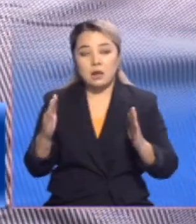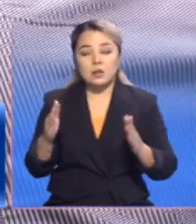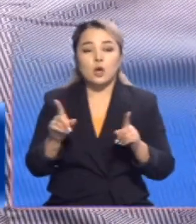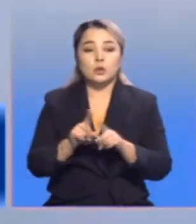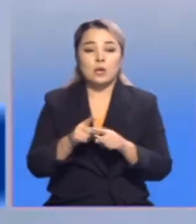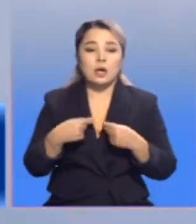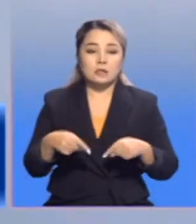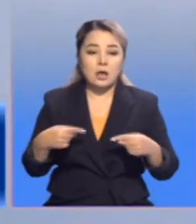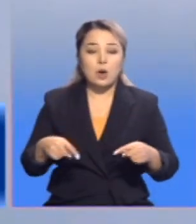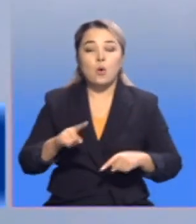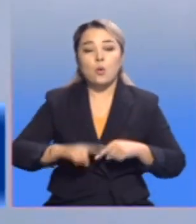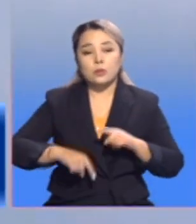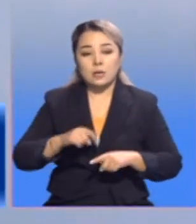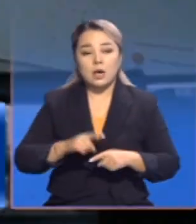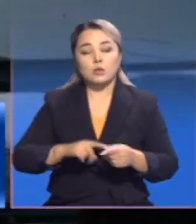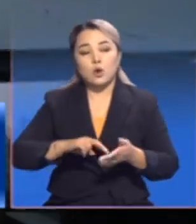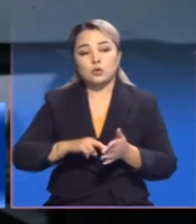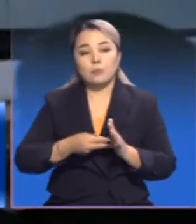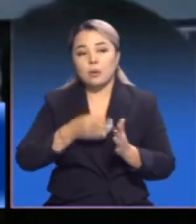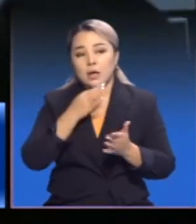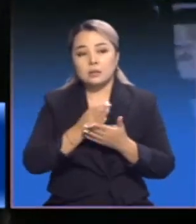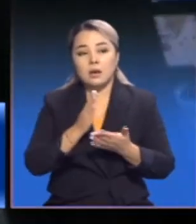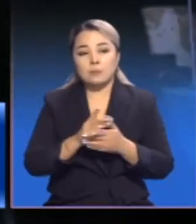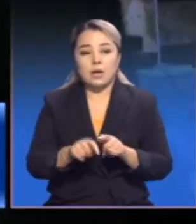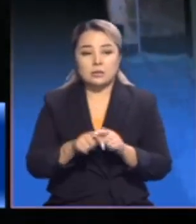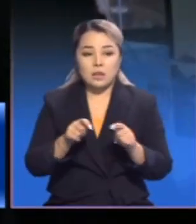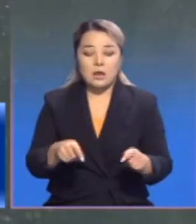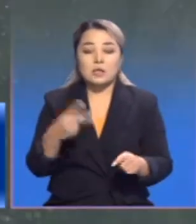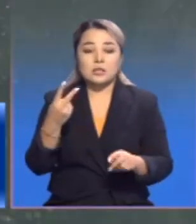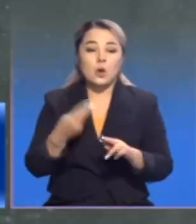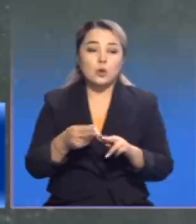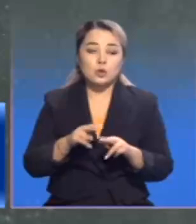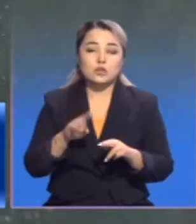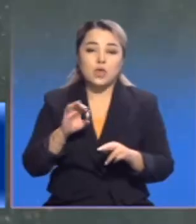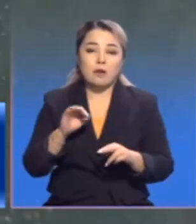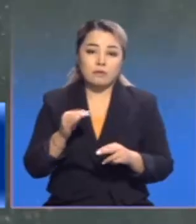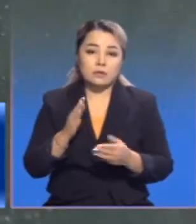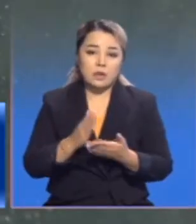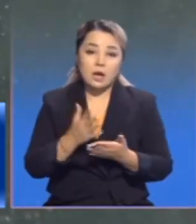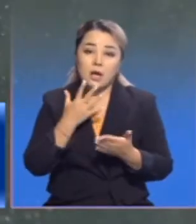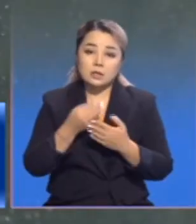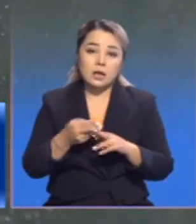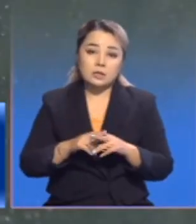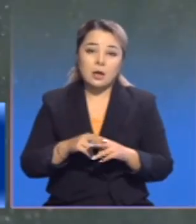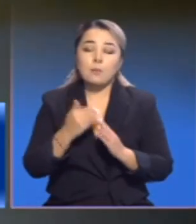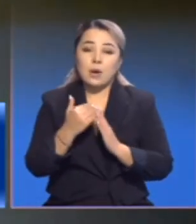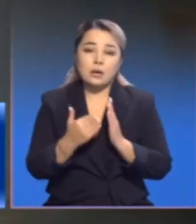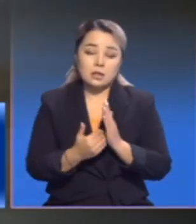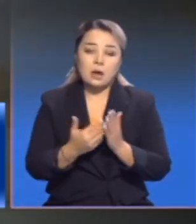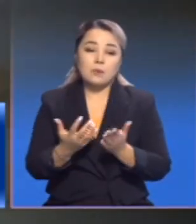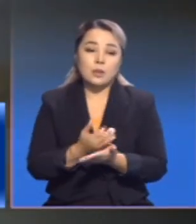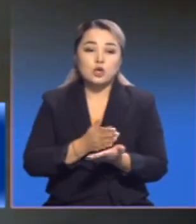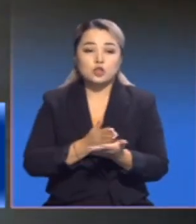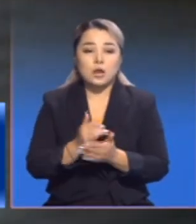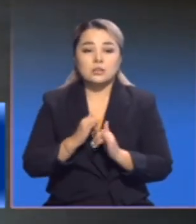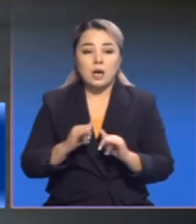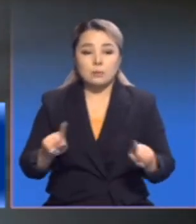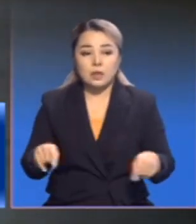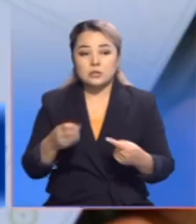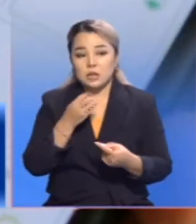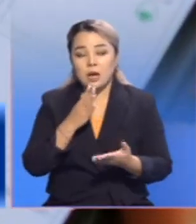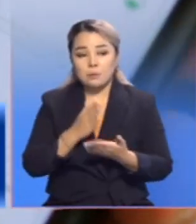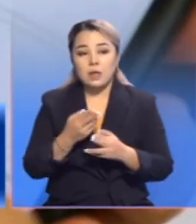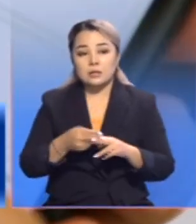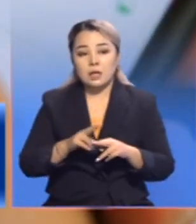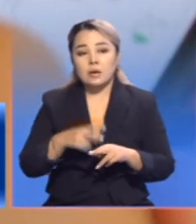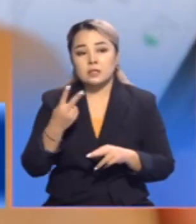басқа. Отандық жоба сергек айқын мысал. Екіншісі софт, яки бағдарлама. Қазақстанда тап осы бағыт жақсы дамыған. Оған